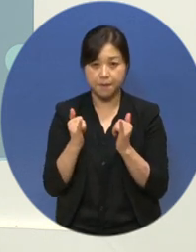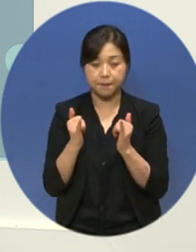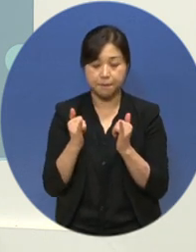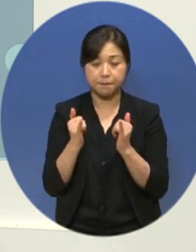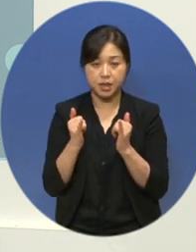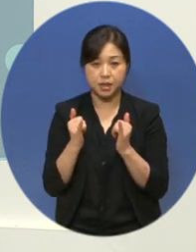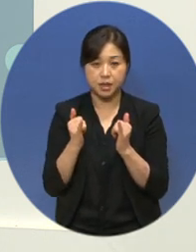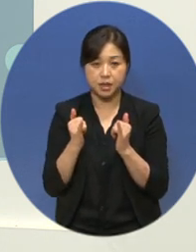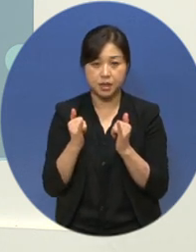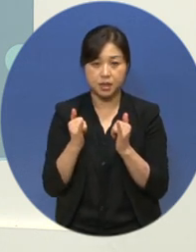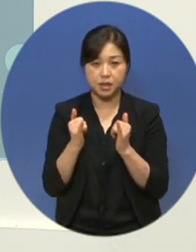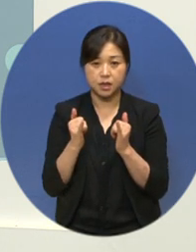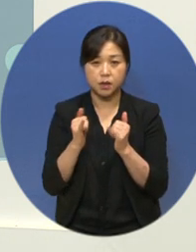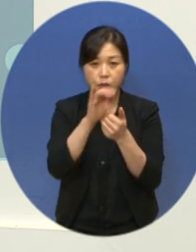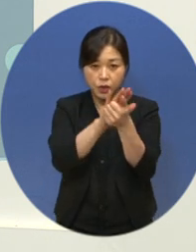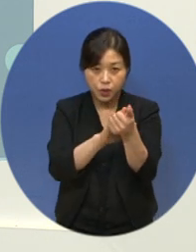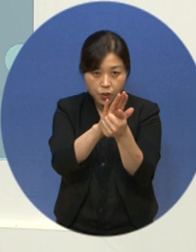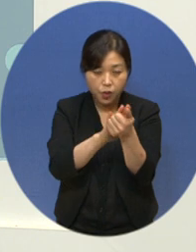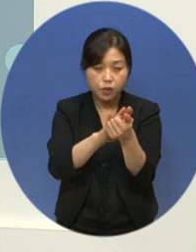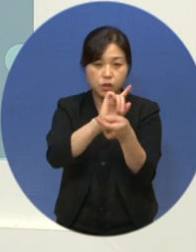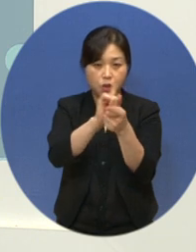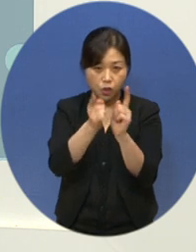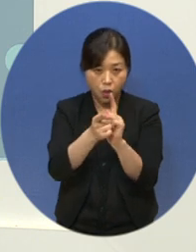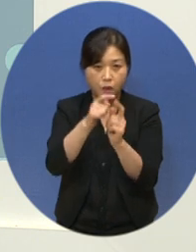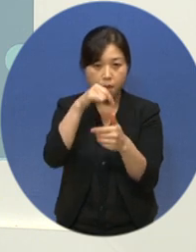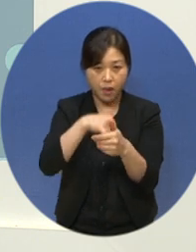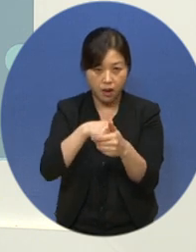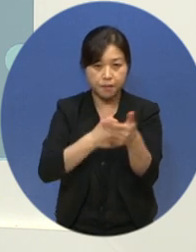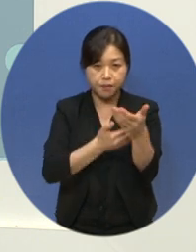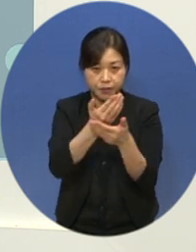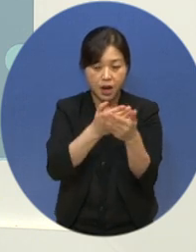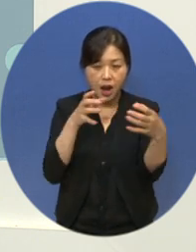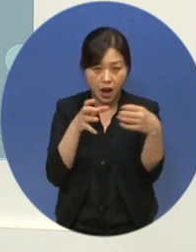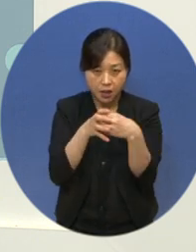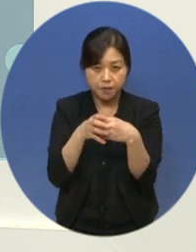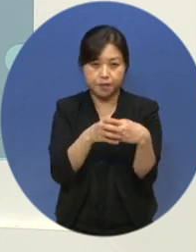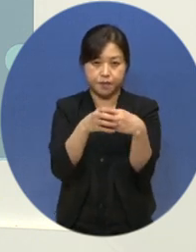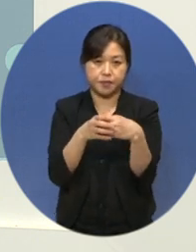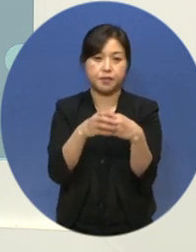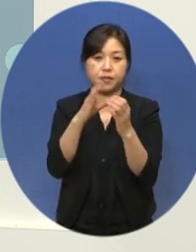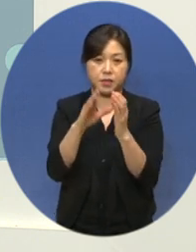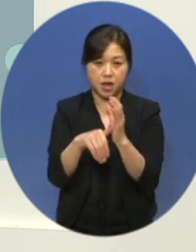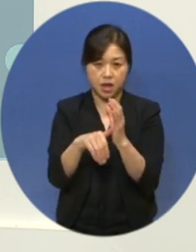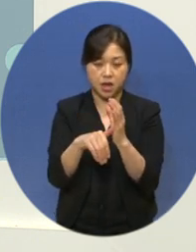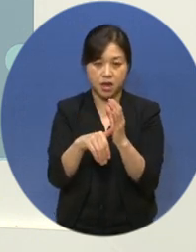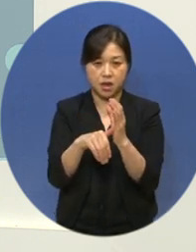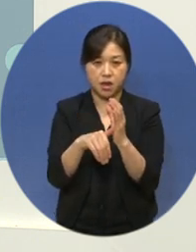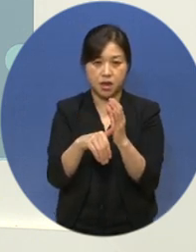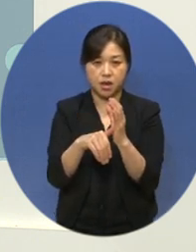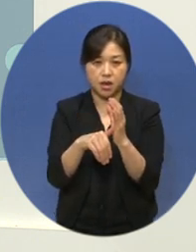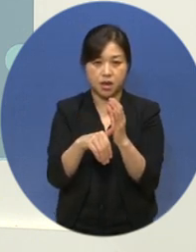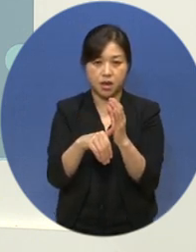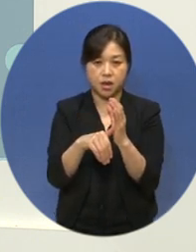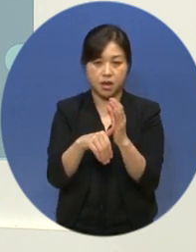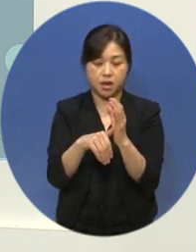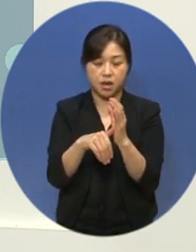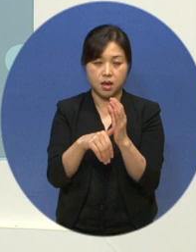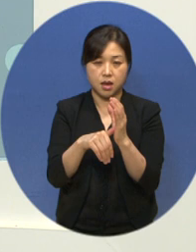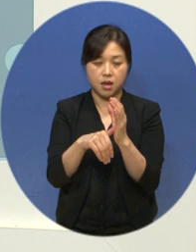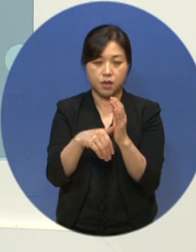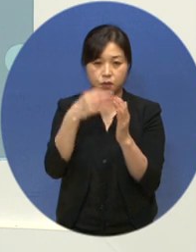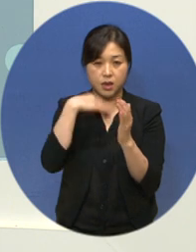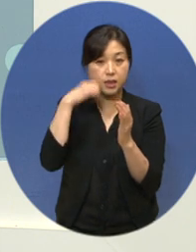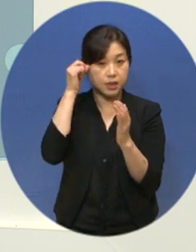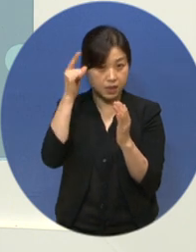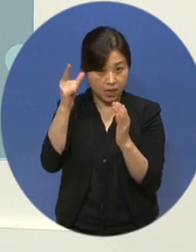위로로 서로 마음이 하나가 될 때 공동체에서 얻을 수 있는 기회가 또 있을 것